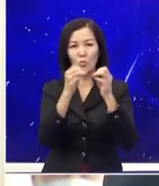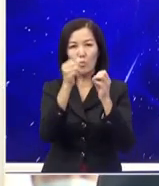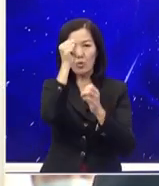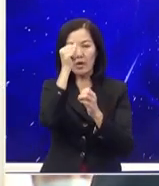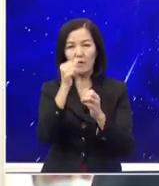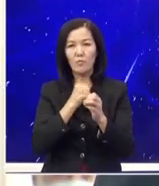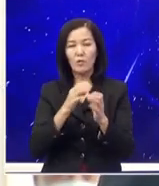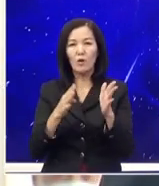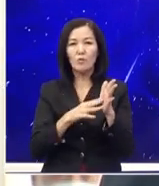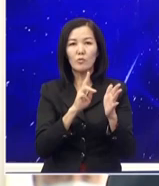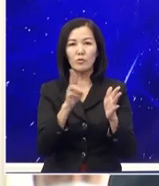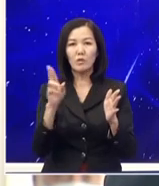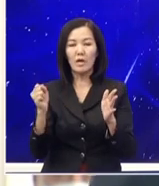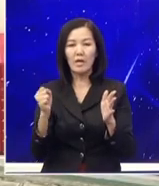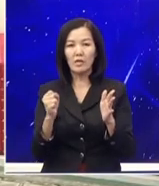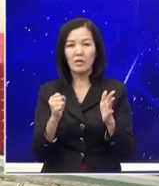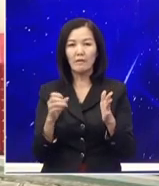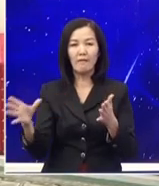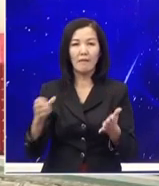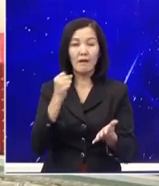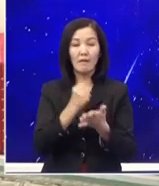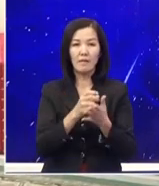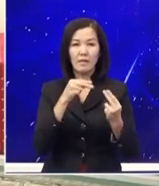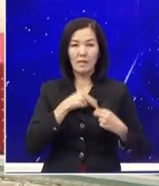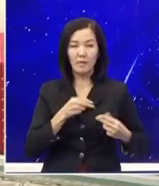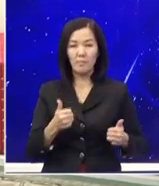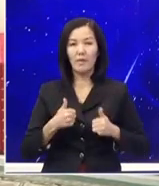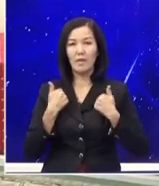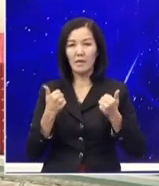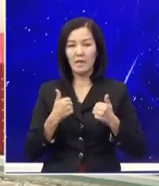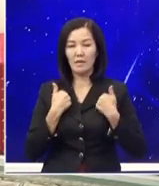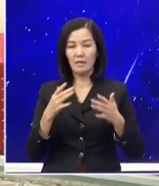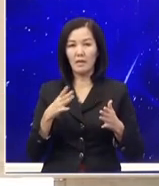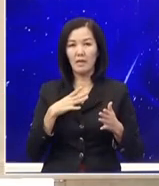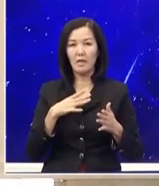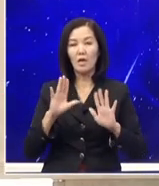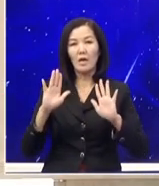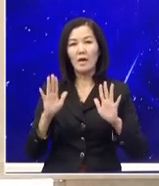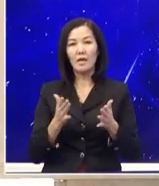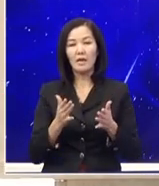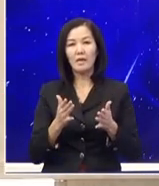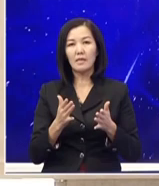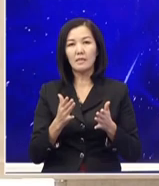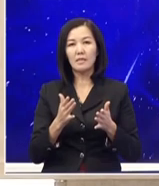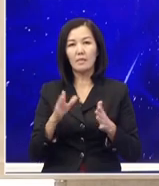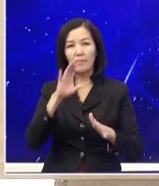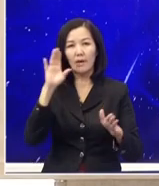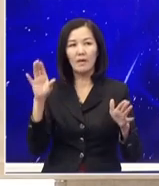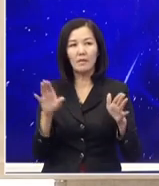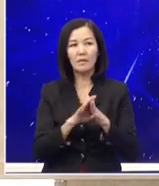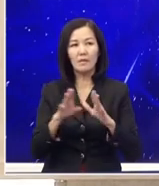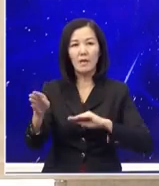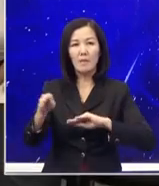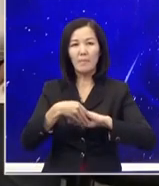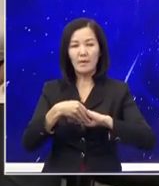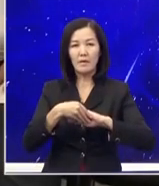жылы 9 қарашада тағайындалғантын. Тынымсыз еңбек етті, ел алғысын алды. Ойда жоқта бағынышты шенеунігі пара алып